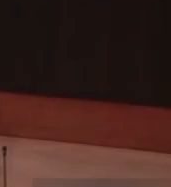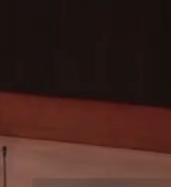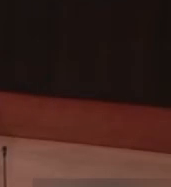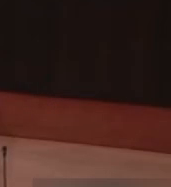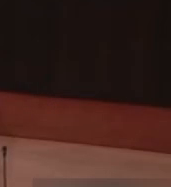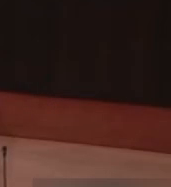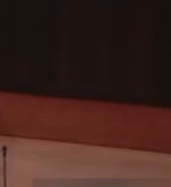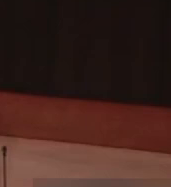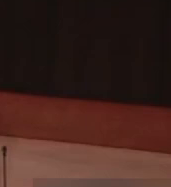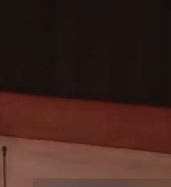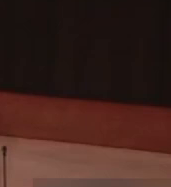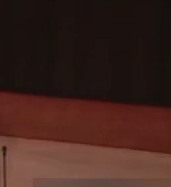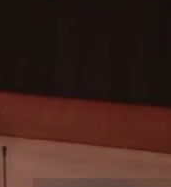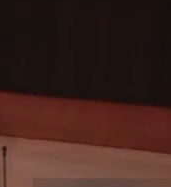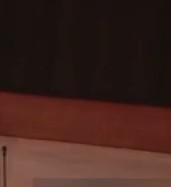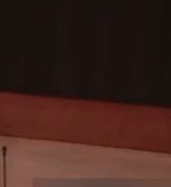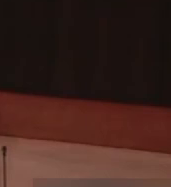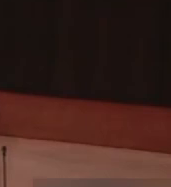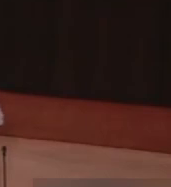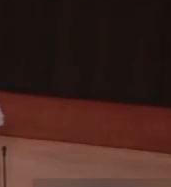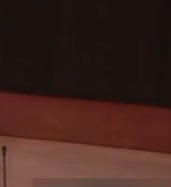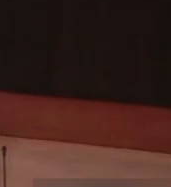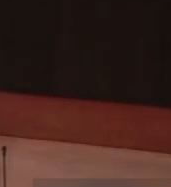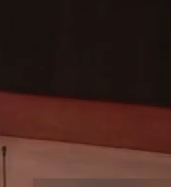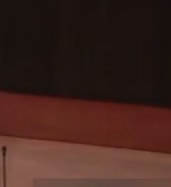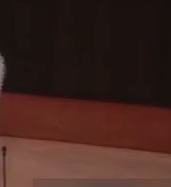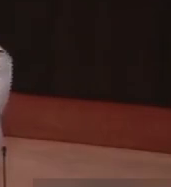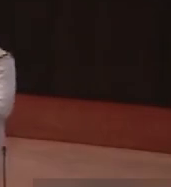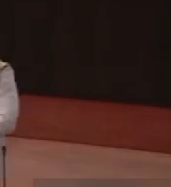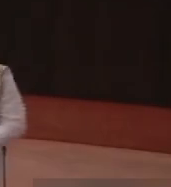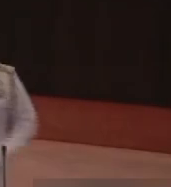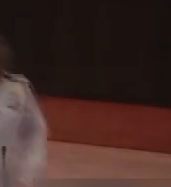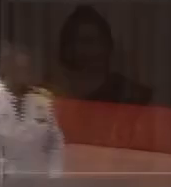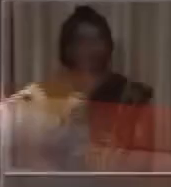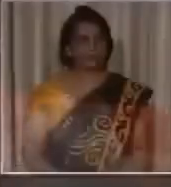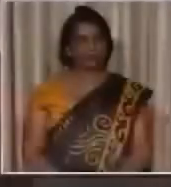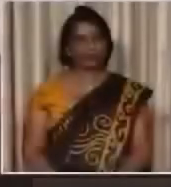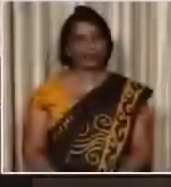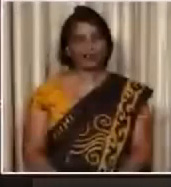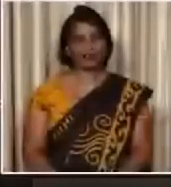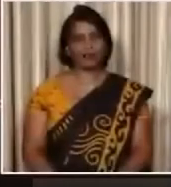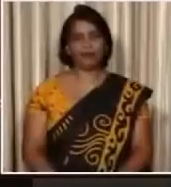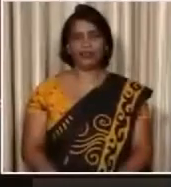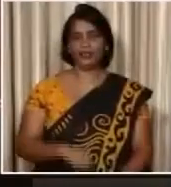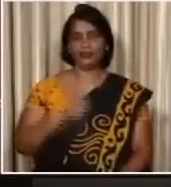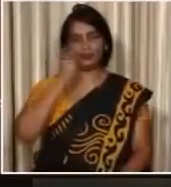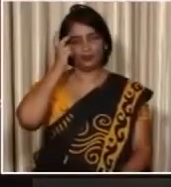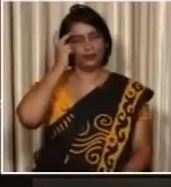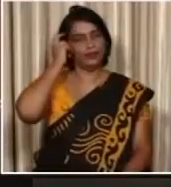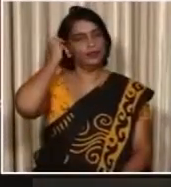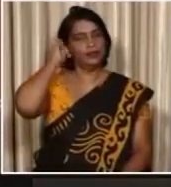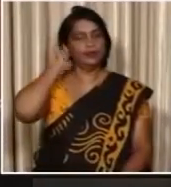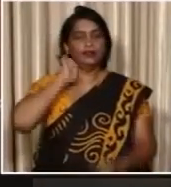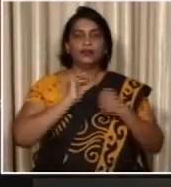මෙතර සමගි ජනබලවේගයේ ගාල්ල දිස්ත්‍රික්කයේ පුරප්පාඩු වූ මන්ත්‍රි දුරේ සඳහා බඳුලාල් බණ්ඩාරිගොඩ මහතා අද පාර්ලිමේන්තුවේදී දිරුම් දුන්නා.